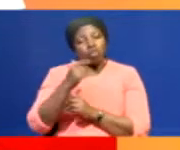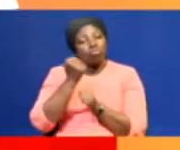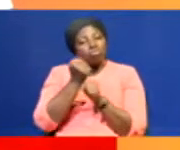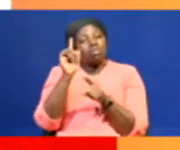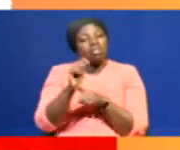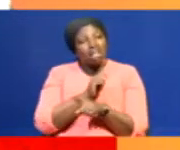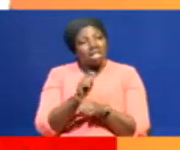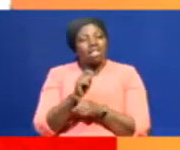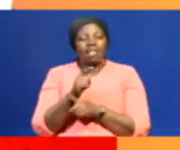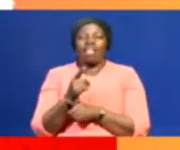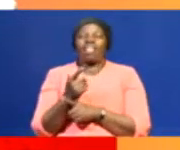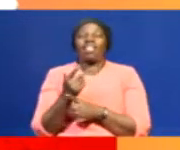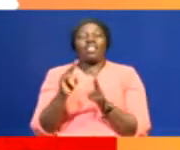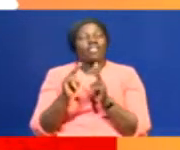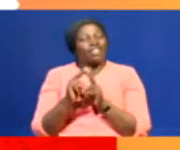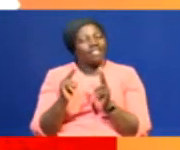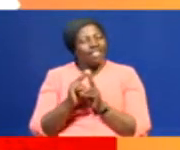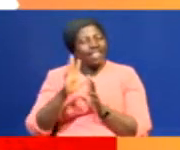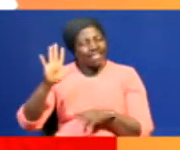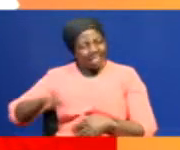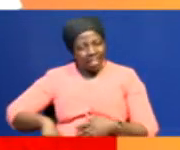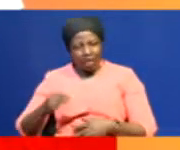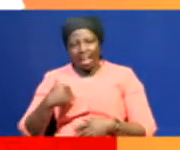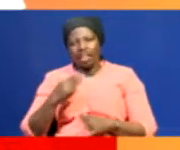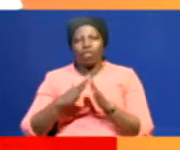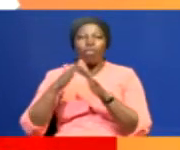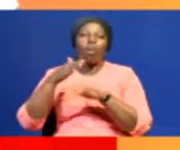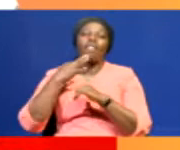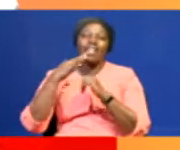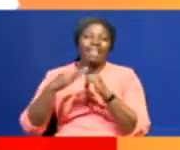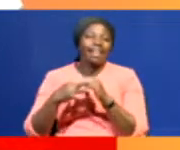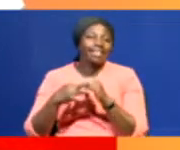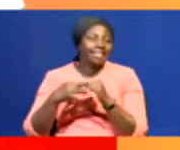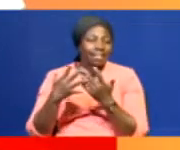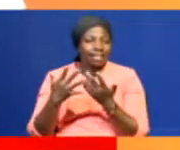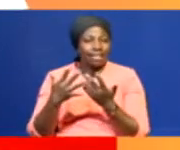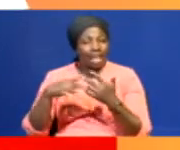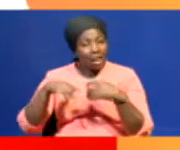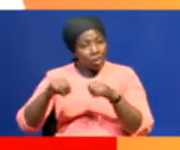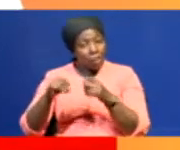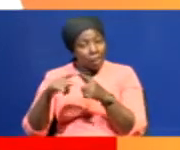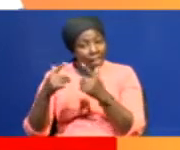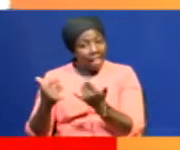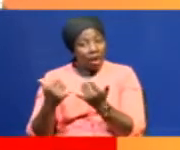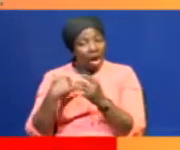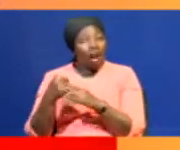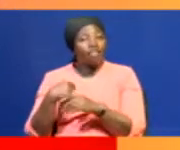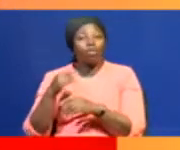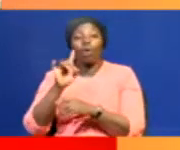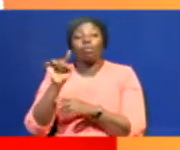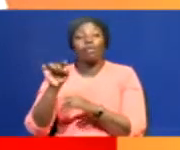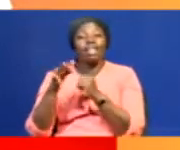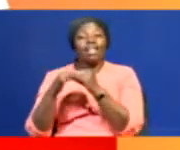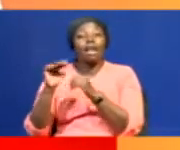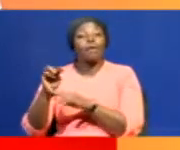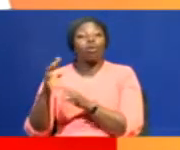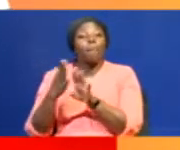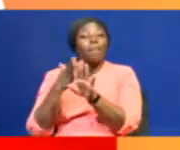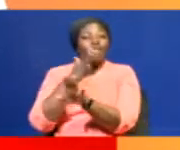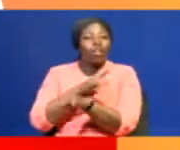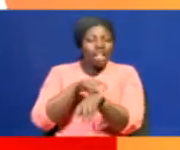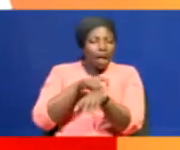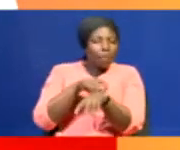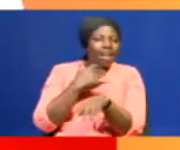over 800,000 bodaboda riders nchini. Sasa tuko na 1.8 million. Na pale tulikuwa tumeshafika all over 800 ndio serikali